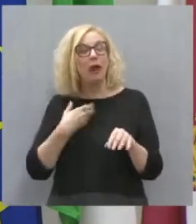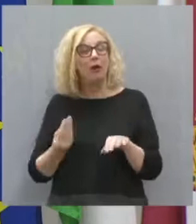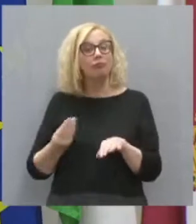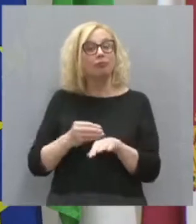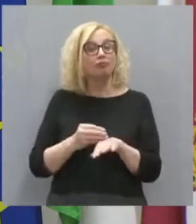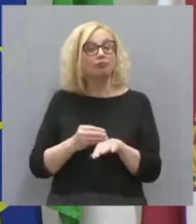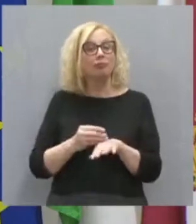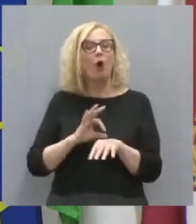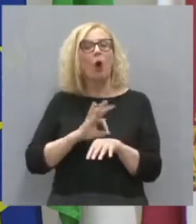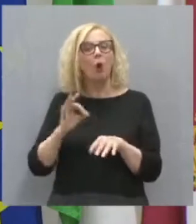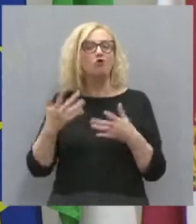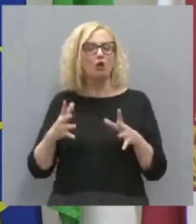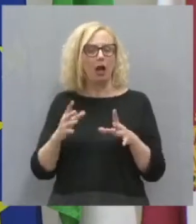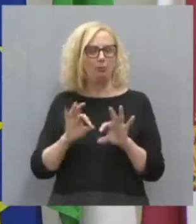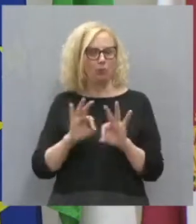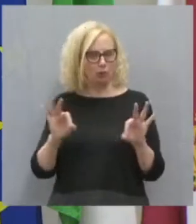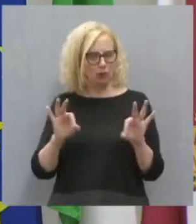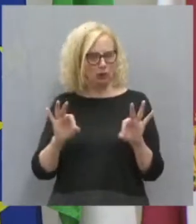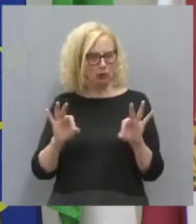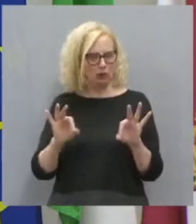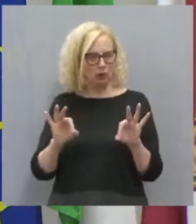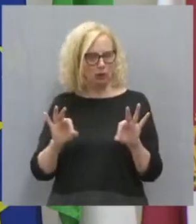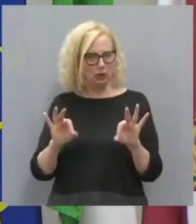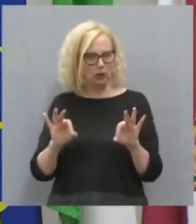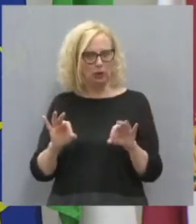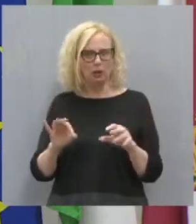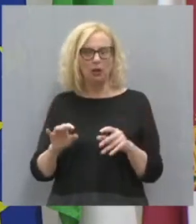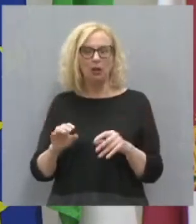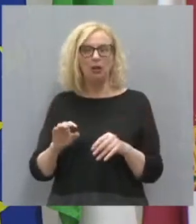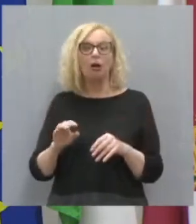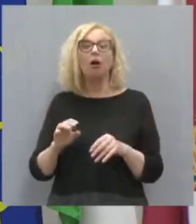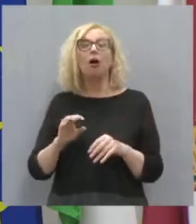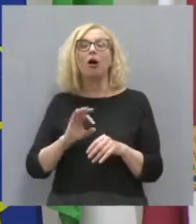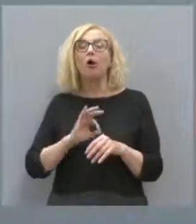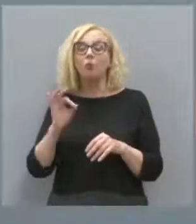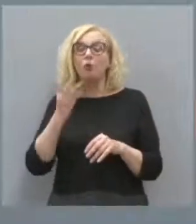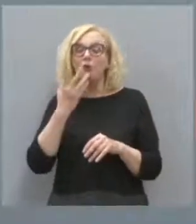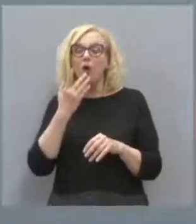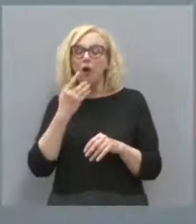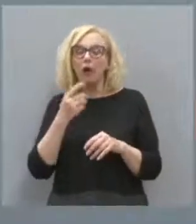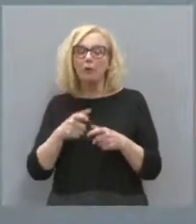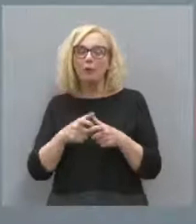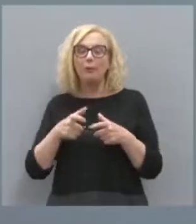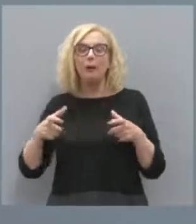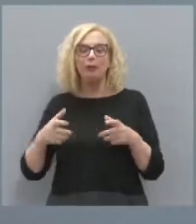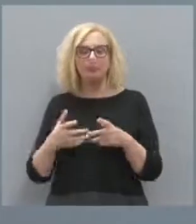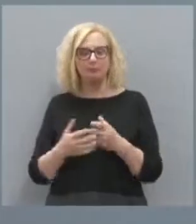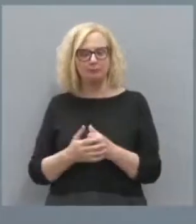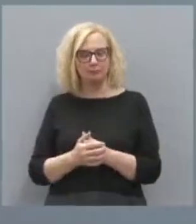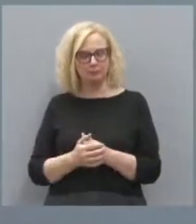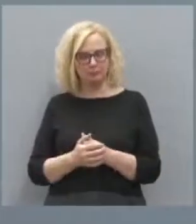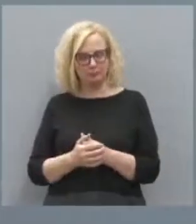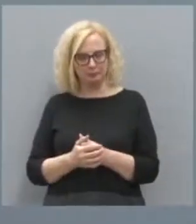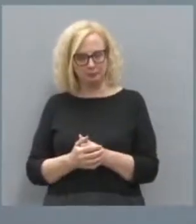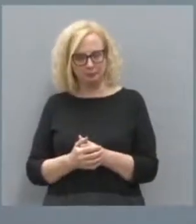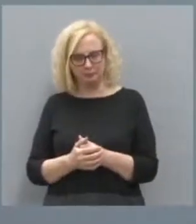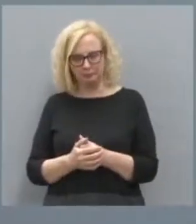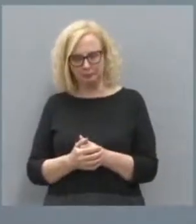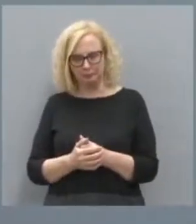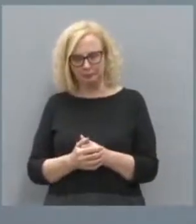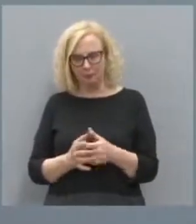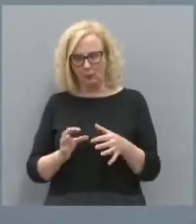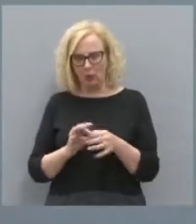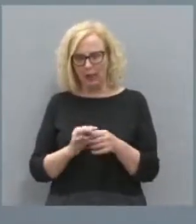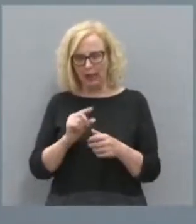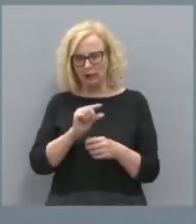parte da quelli che ci sono adesso ma c'è state pensando magari anche di diffonderli più in quei cinque giorni sul territorio allora le